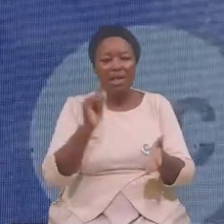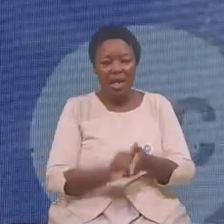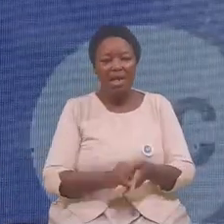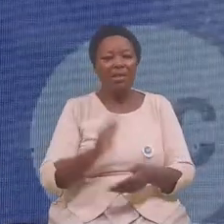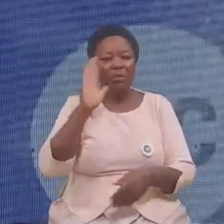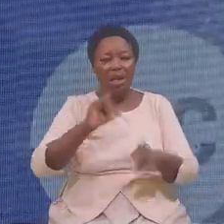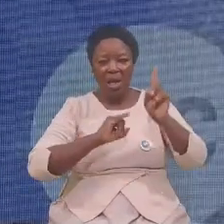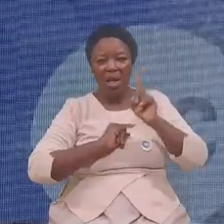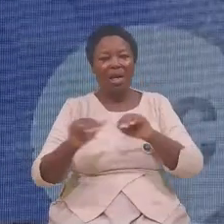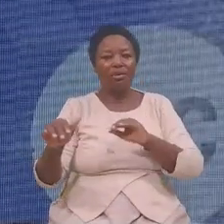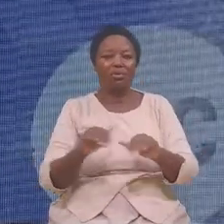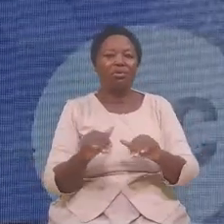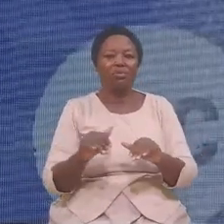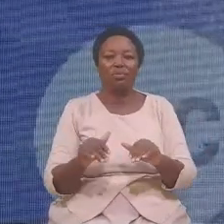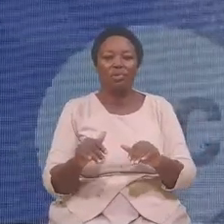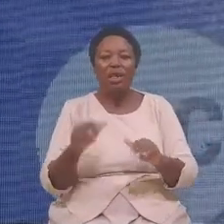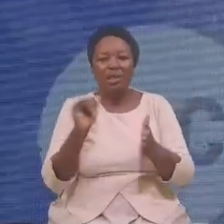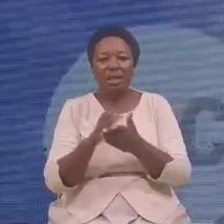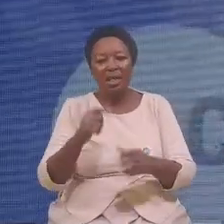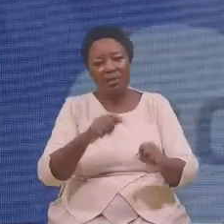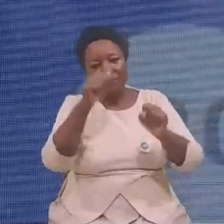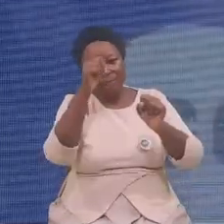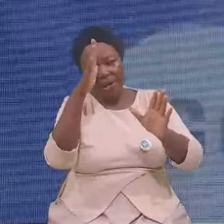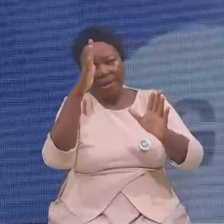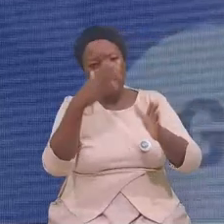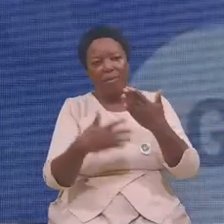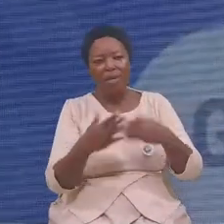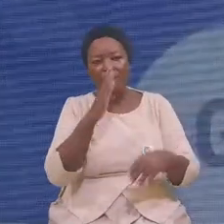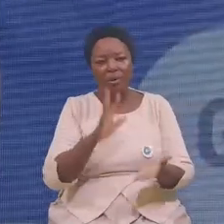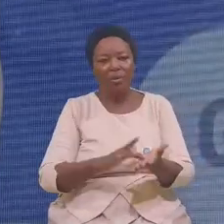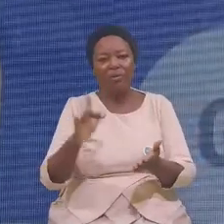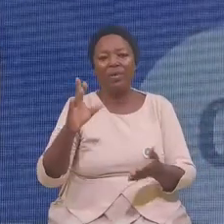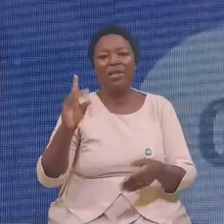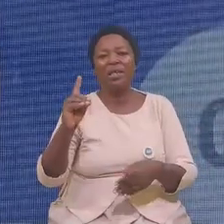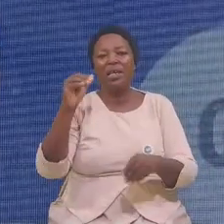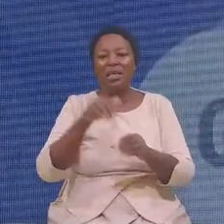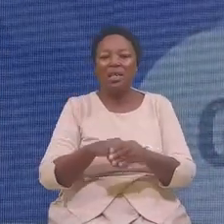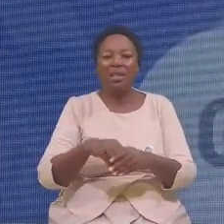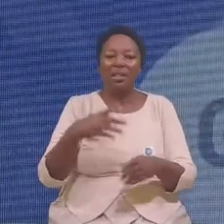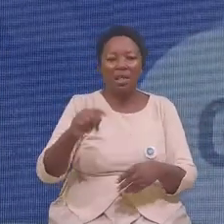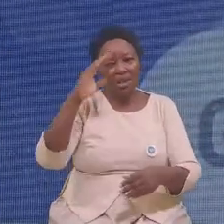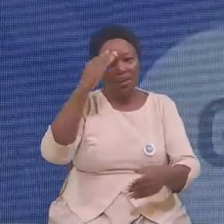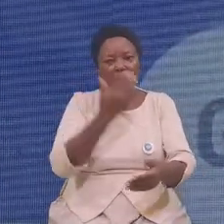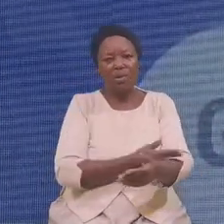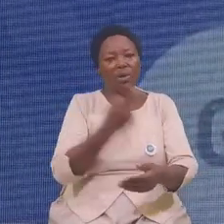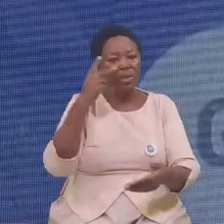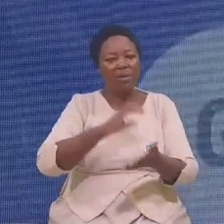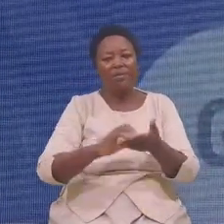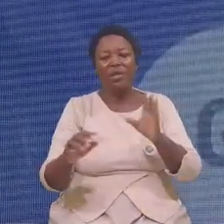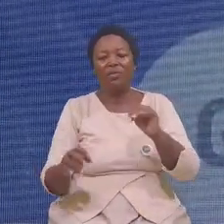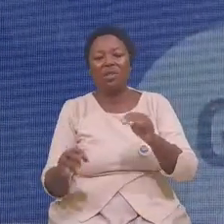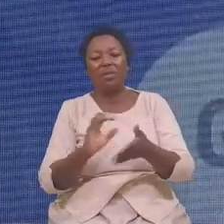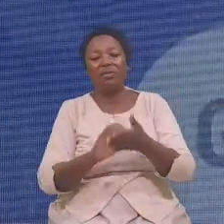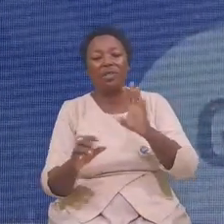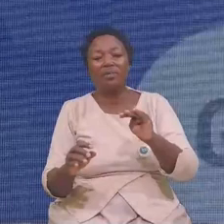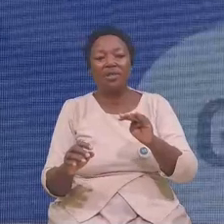ferai, afin que le Père soit glorifié dans le Fils. Voyez le verset 14. Si